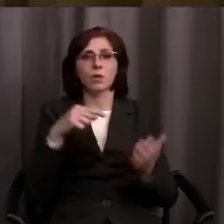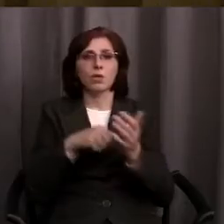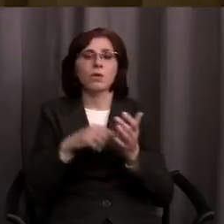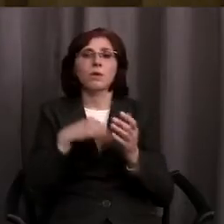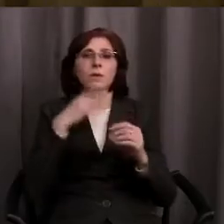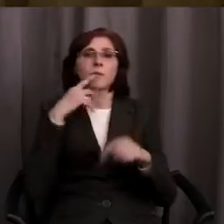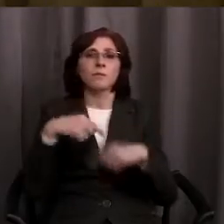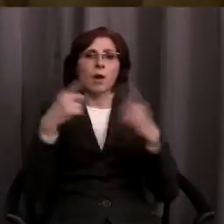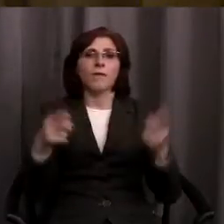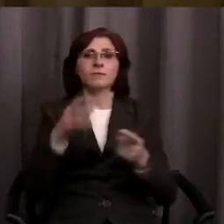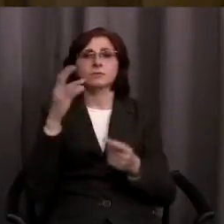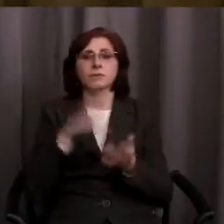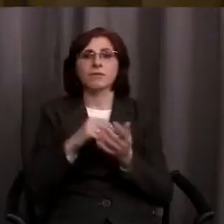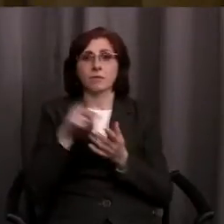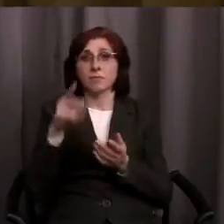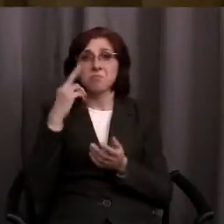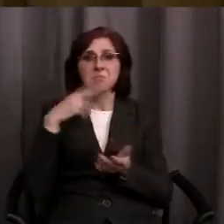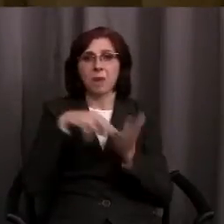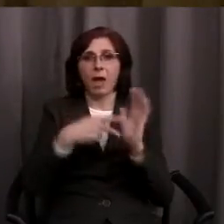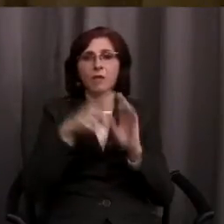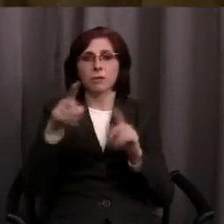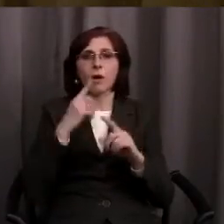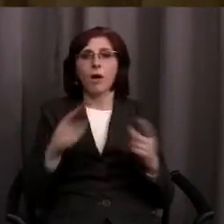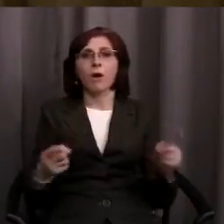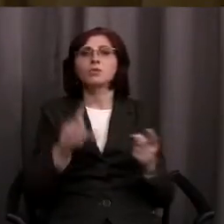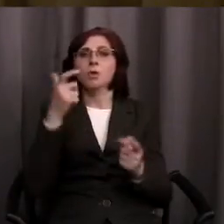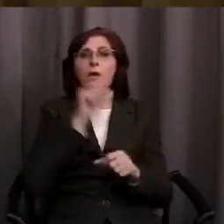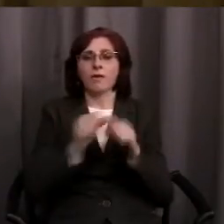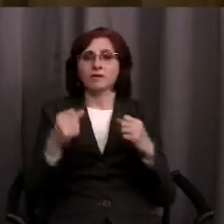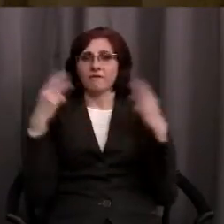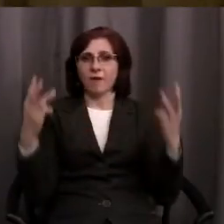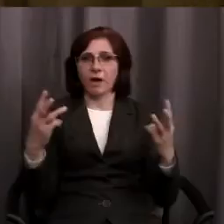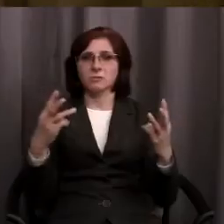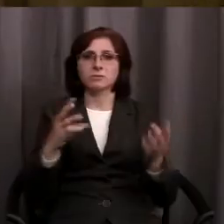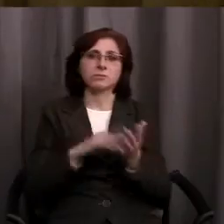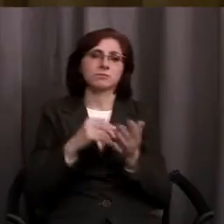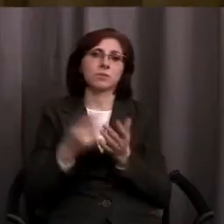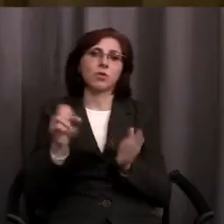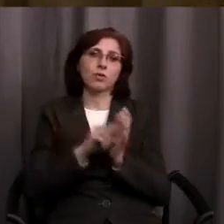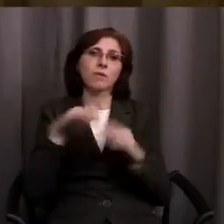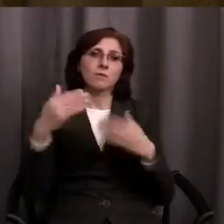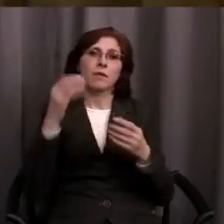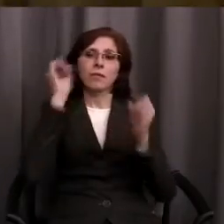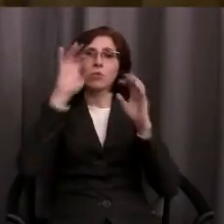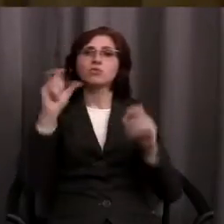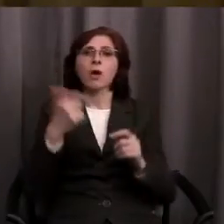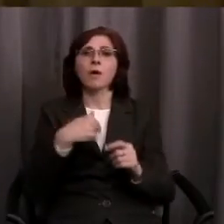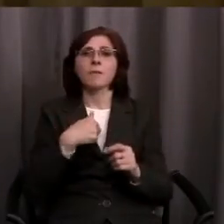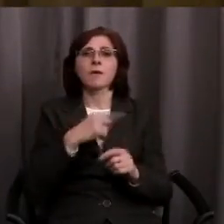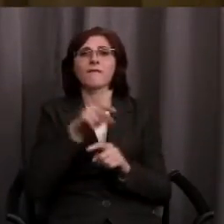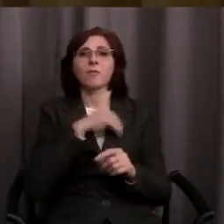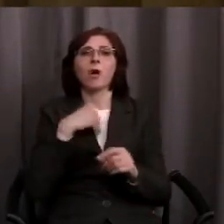stwierdziliśmy, że taki plan zorganizowania, co jest ważne, w odniesieniu do co my po Polsce powinniśmy